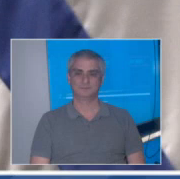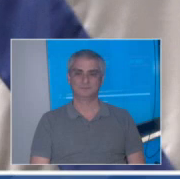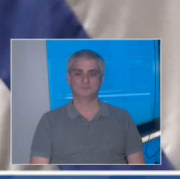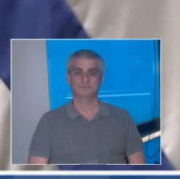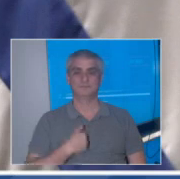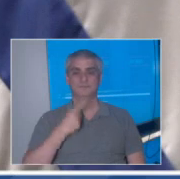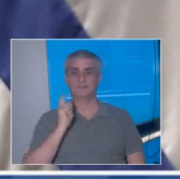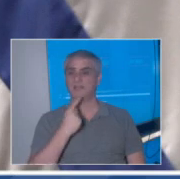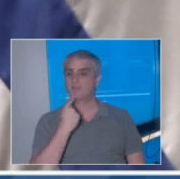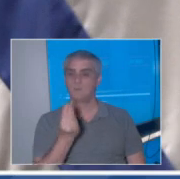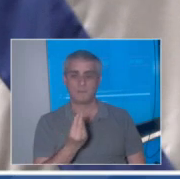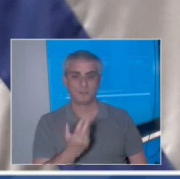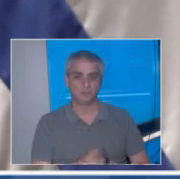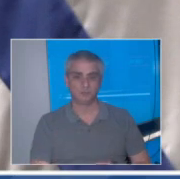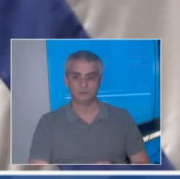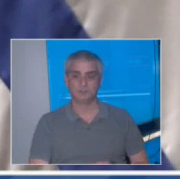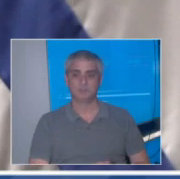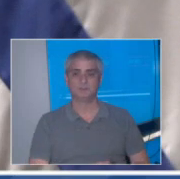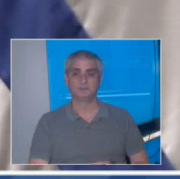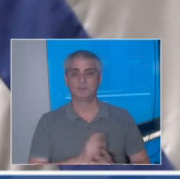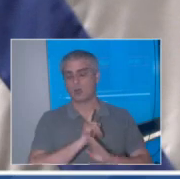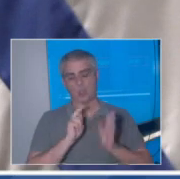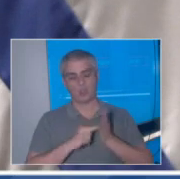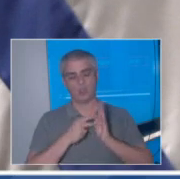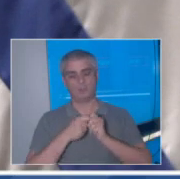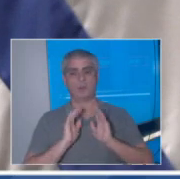אבל אני חייב לומר משהו א-פוליטי.